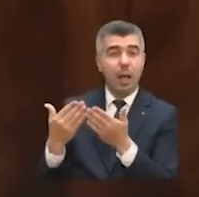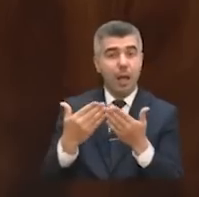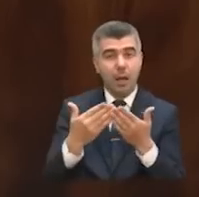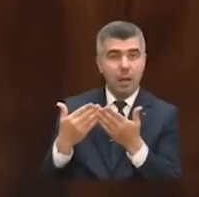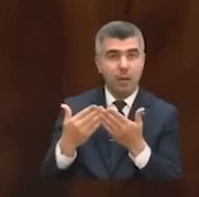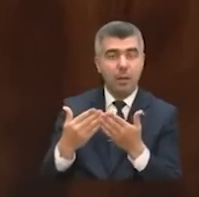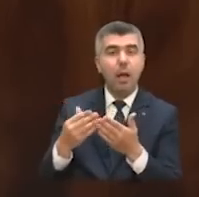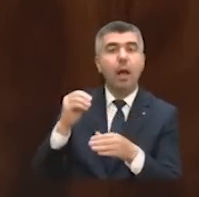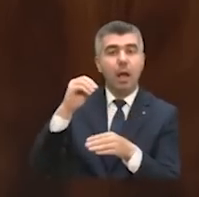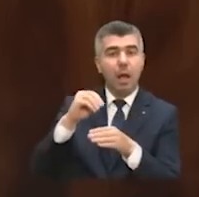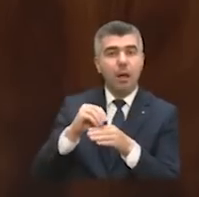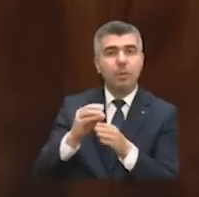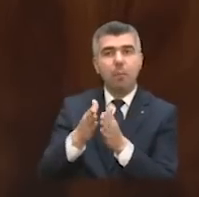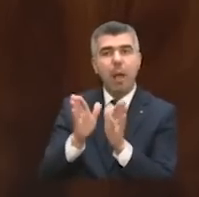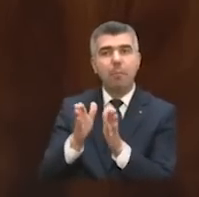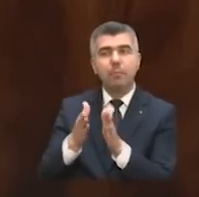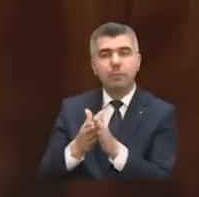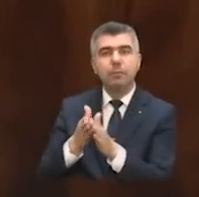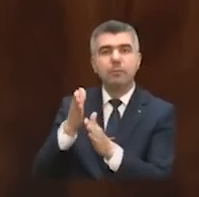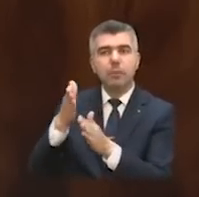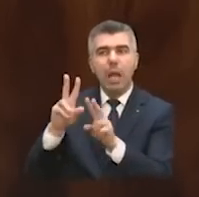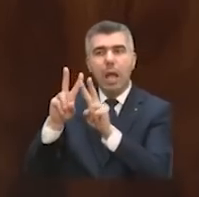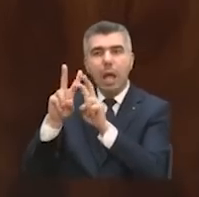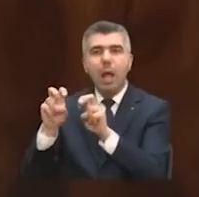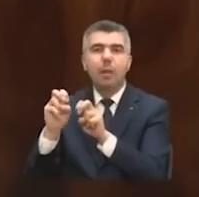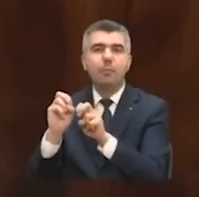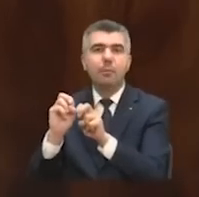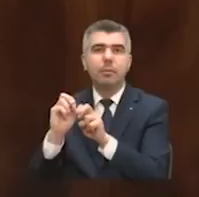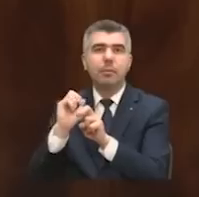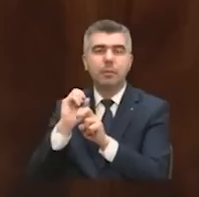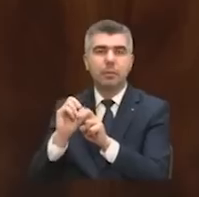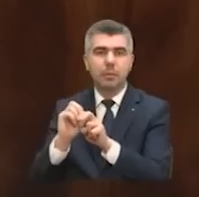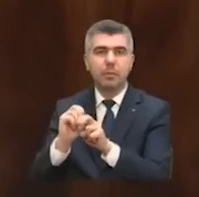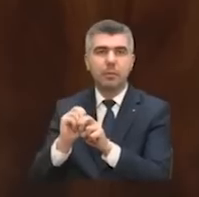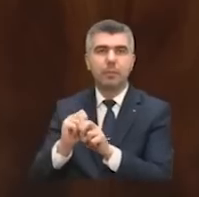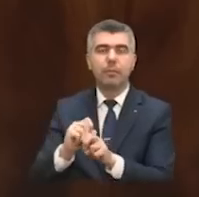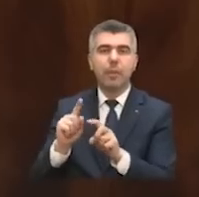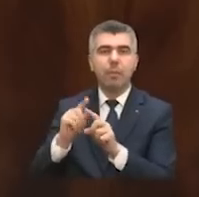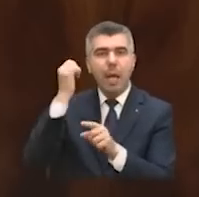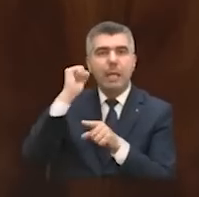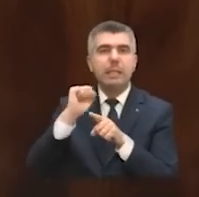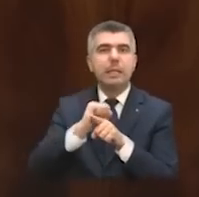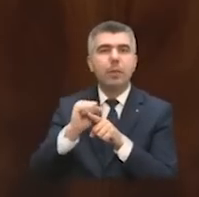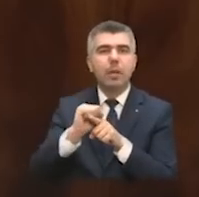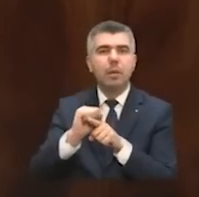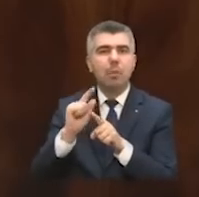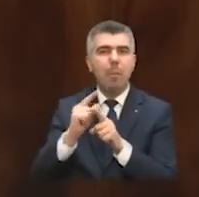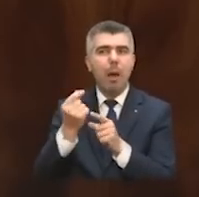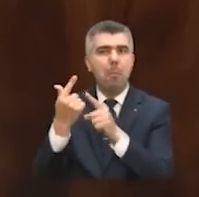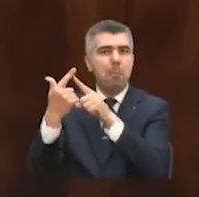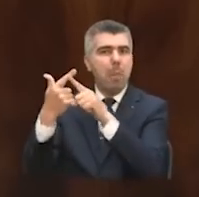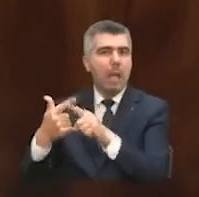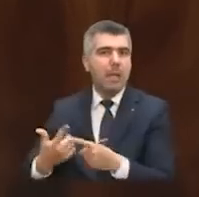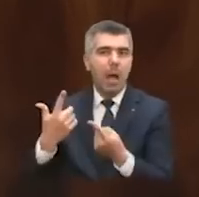يمكن يدخل مع هذاك الباب ويمشي يقلب على واحد يعني تكوين اخر، يمكن الاقتصاد، يمكن حاجه